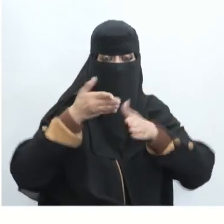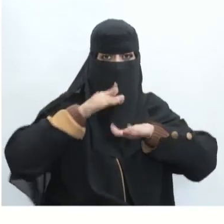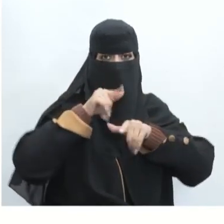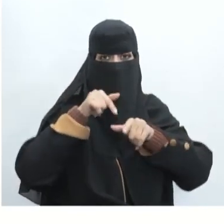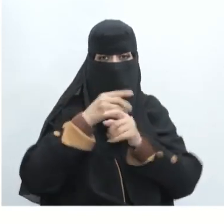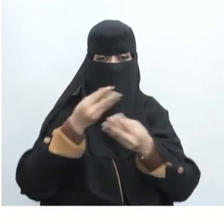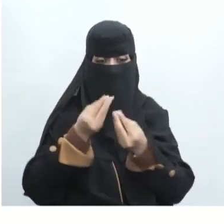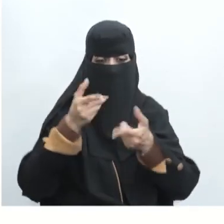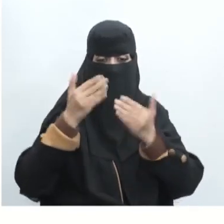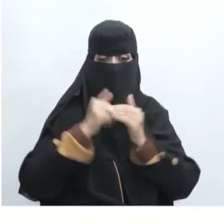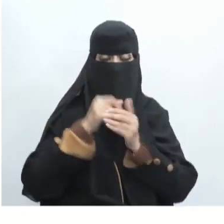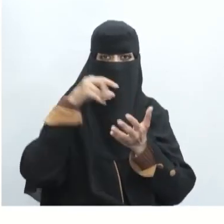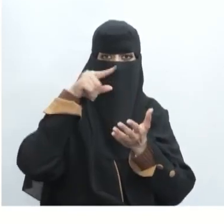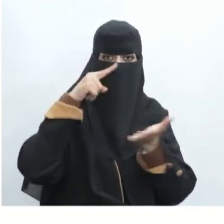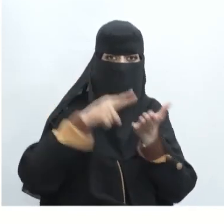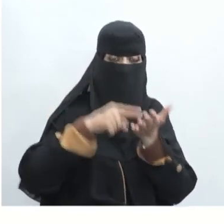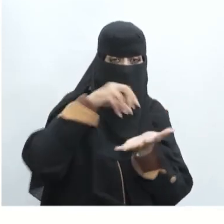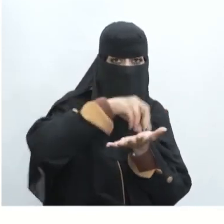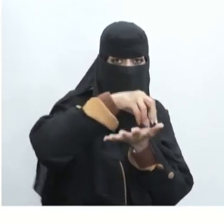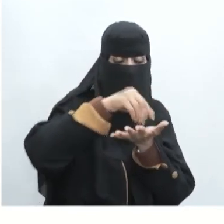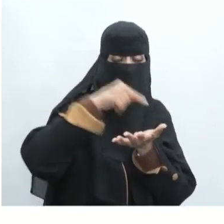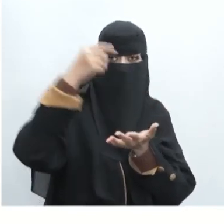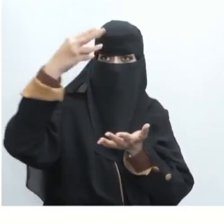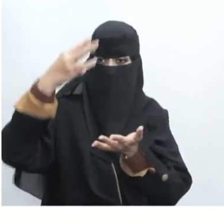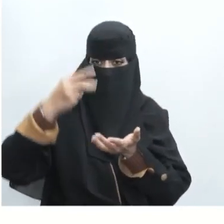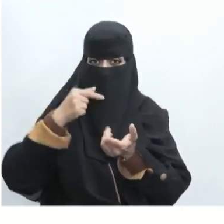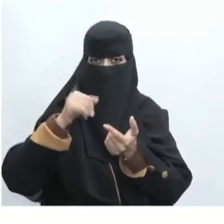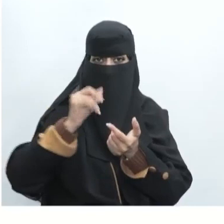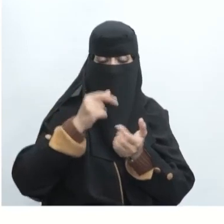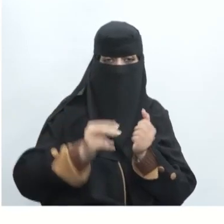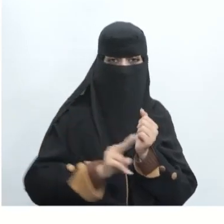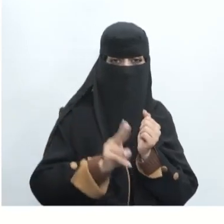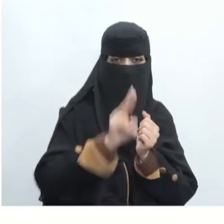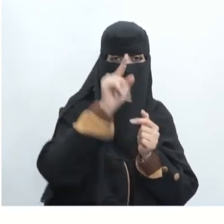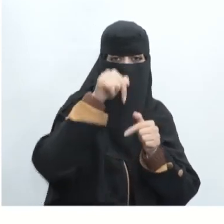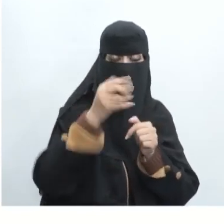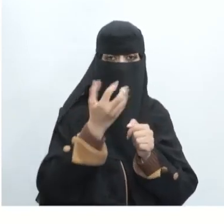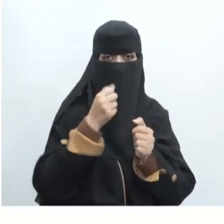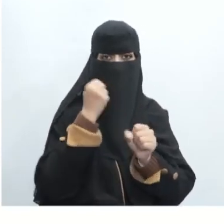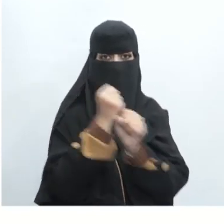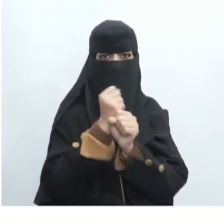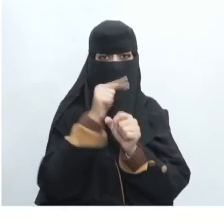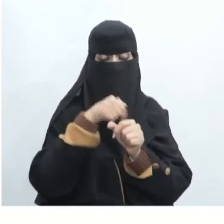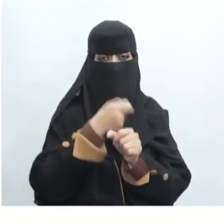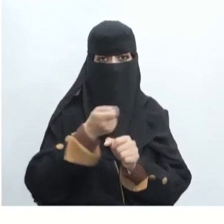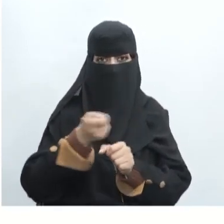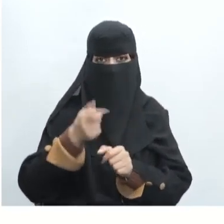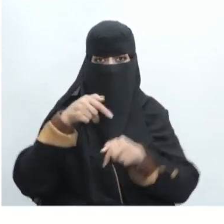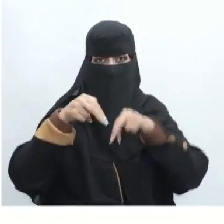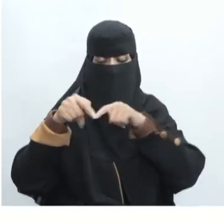ان دول ممتازين ان دوله تعد من الدول الناميه التي تمتهن الرعي